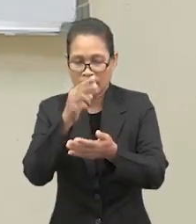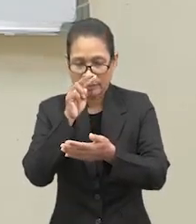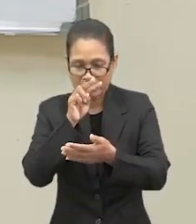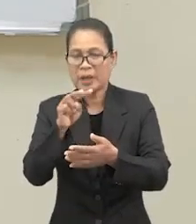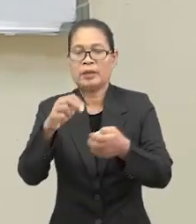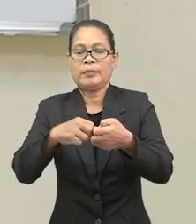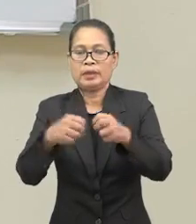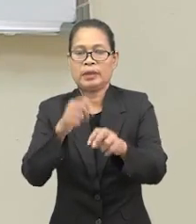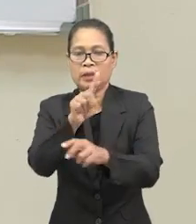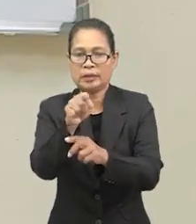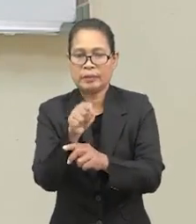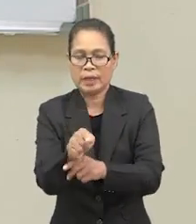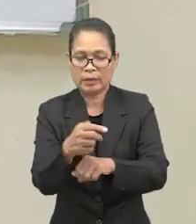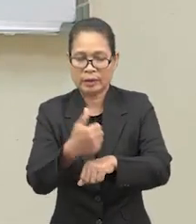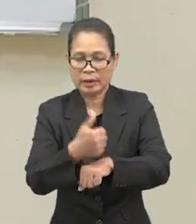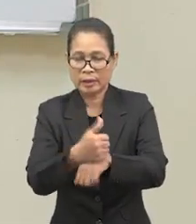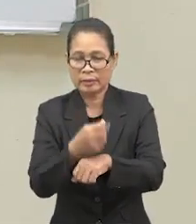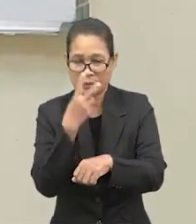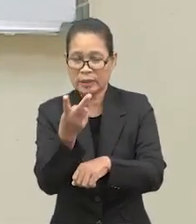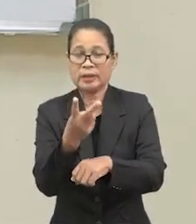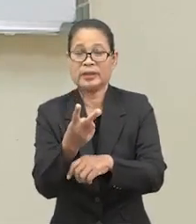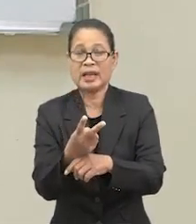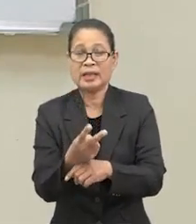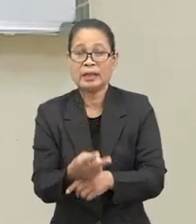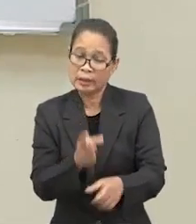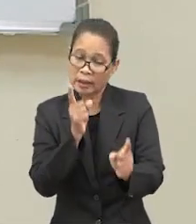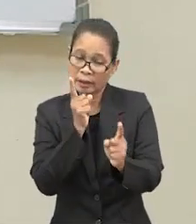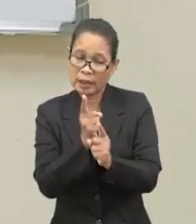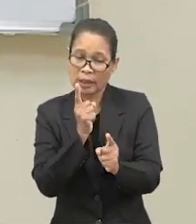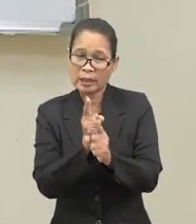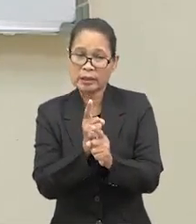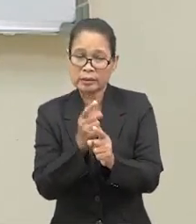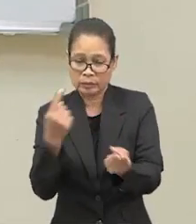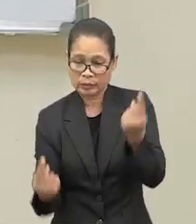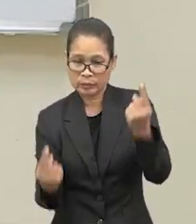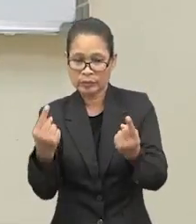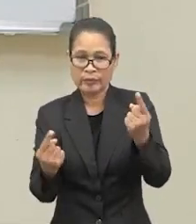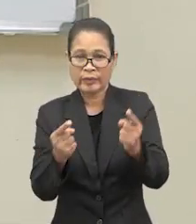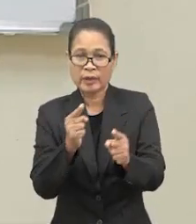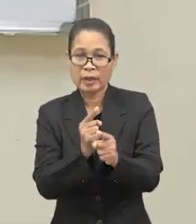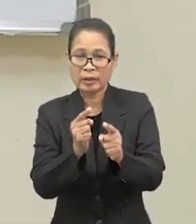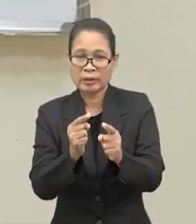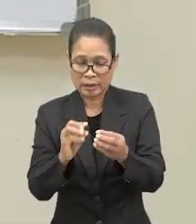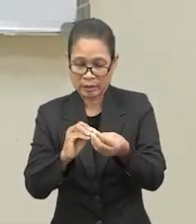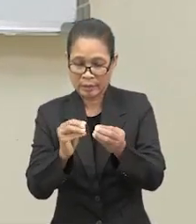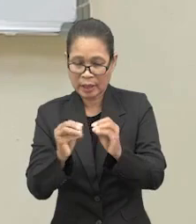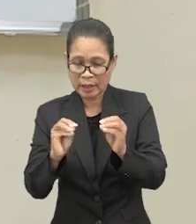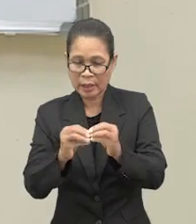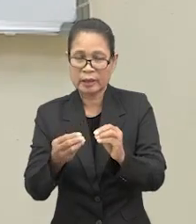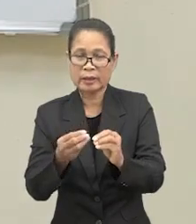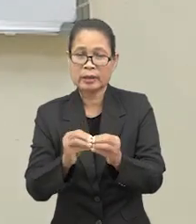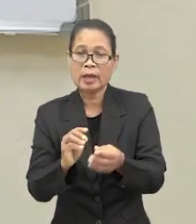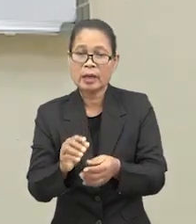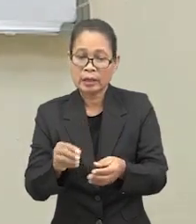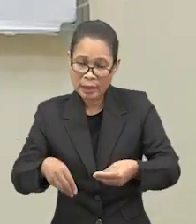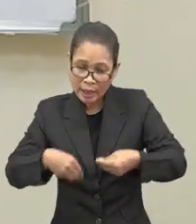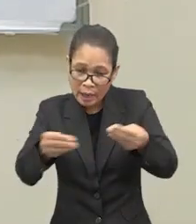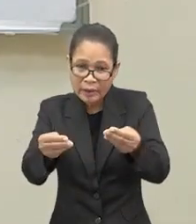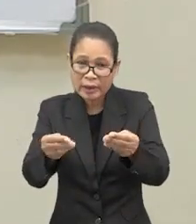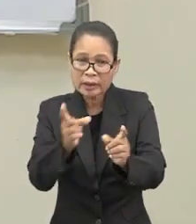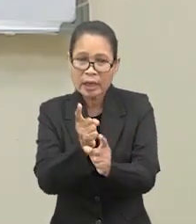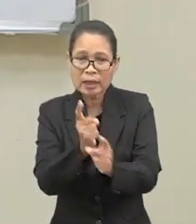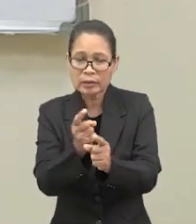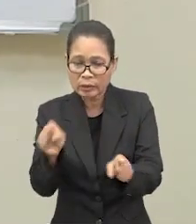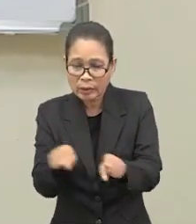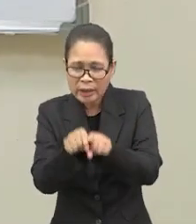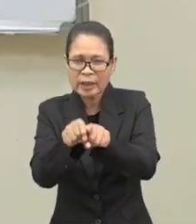Chà, chẳng con mơ bà thiên chùm nào đại nẹ cổ bàn bằng cạt mộng ní. Ta trớ chùm mùi nâng. Là bà lê đại nẹ cổ đòi oi nơi kháng lư